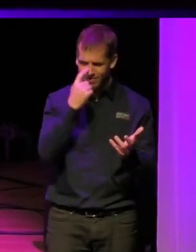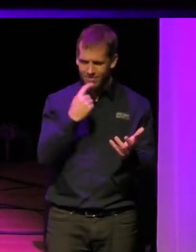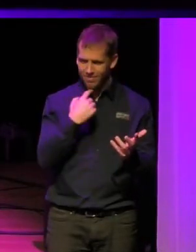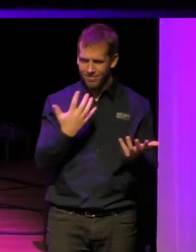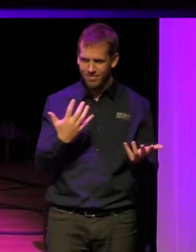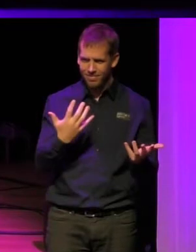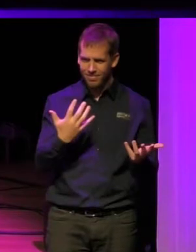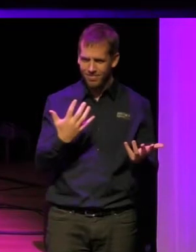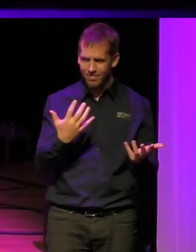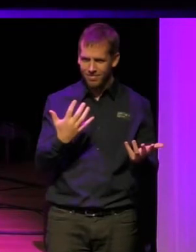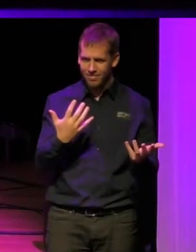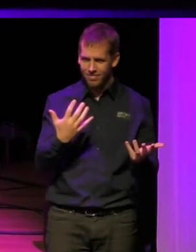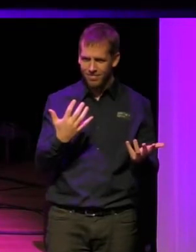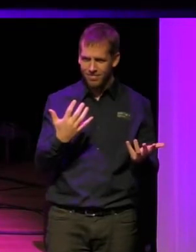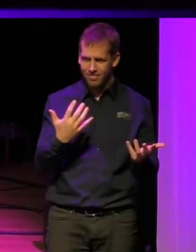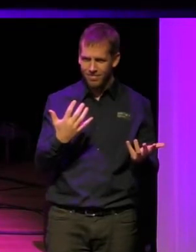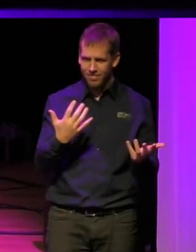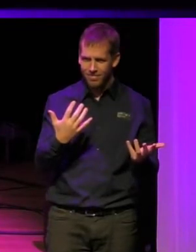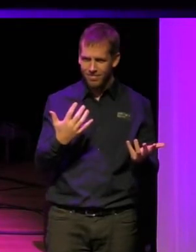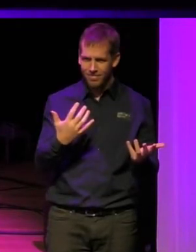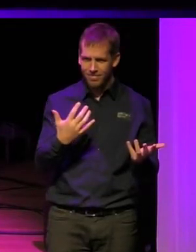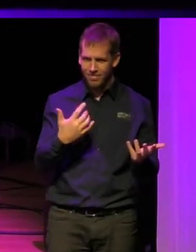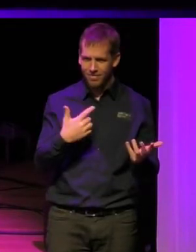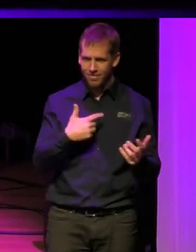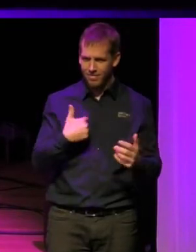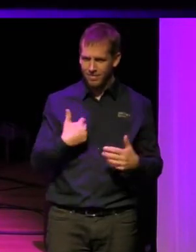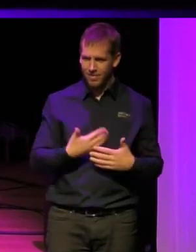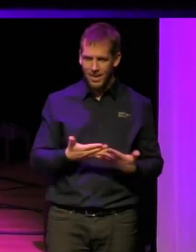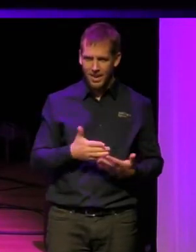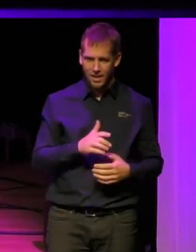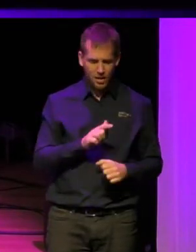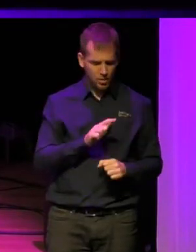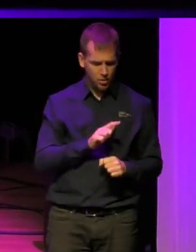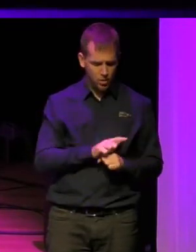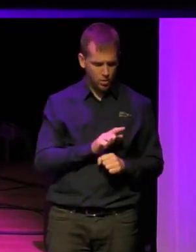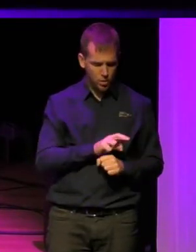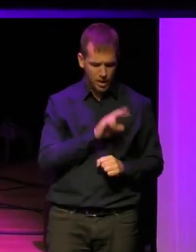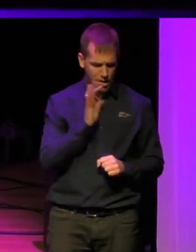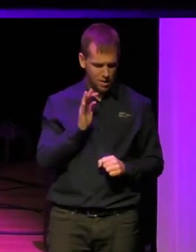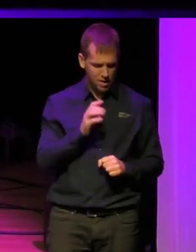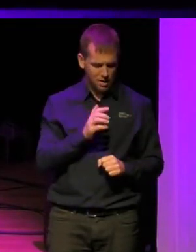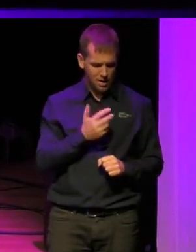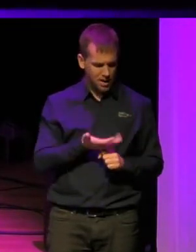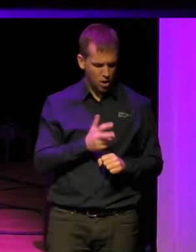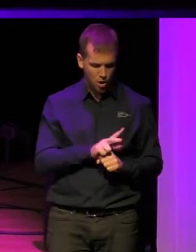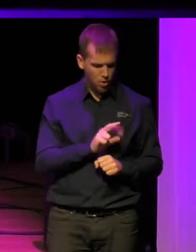inte 17-åriga, vi är inte 18-åriga. Vi är bara 2-åriga.